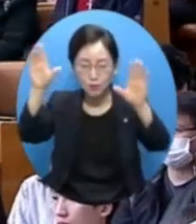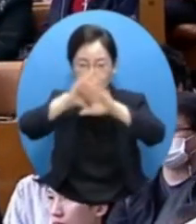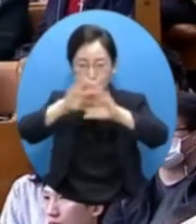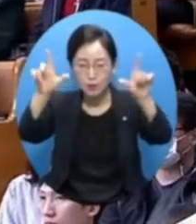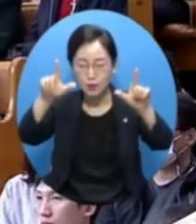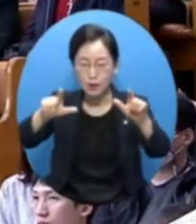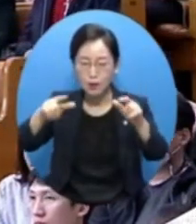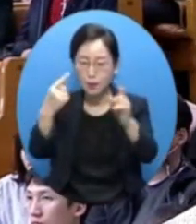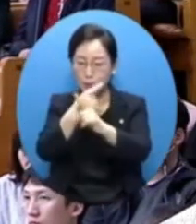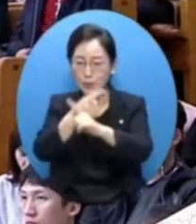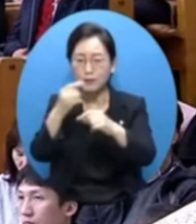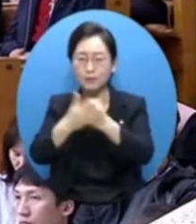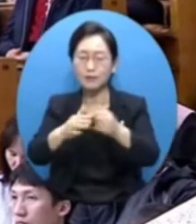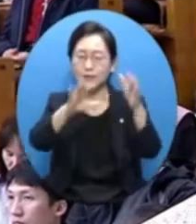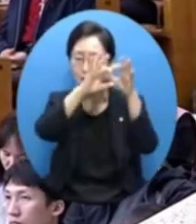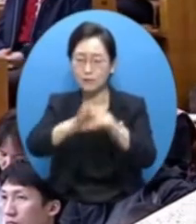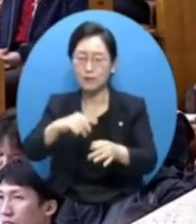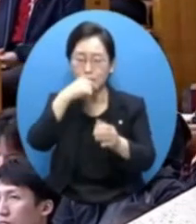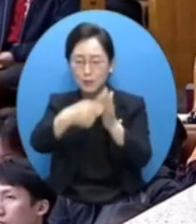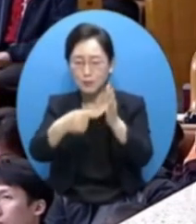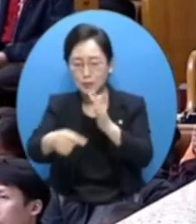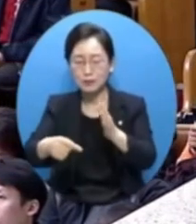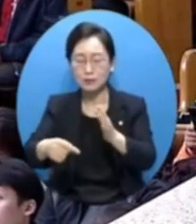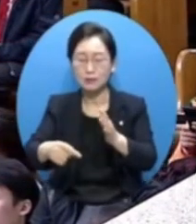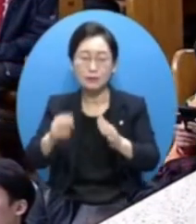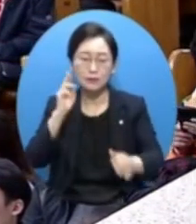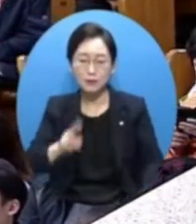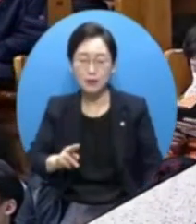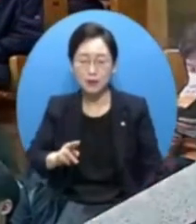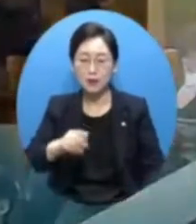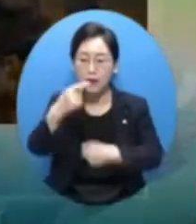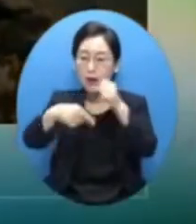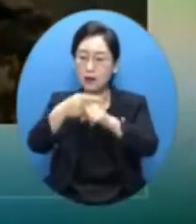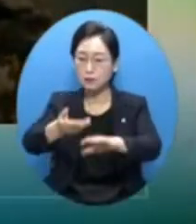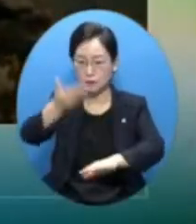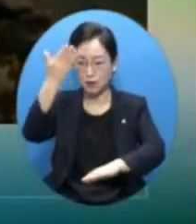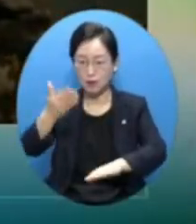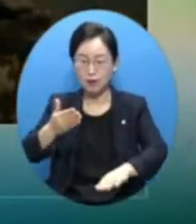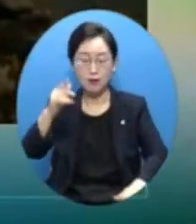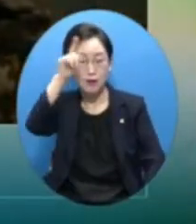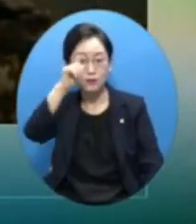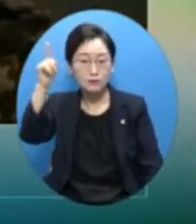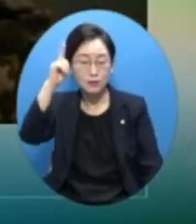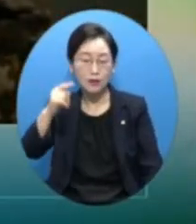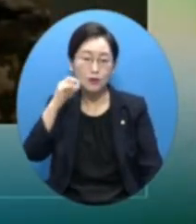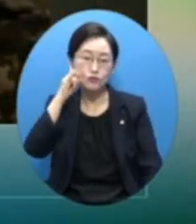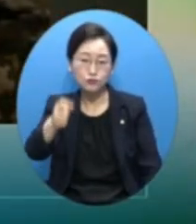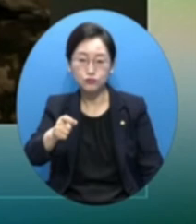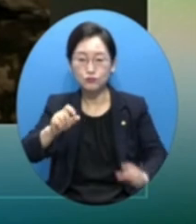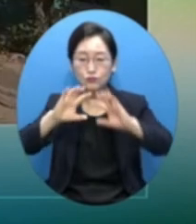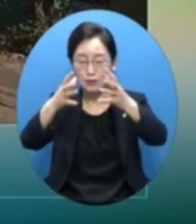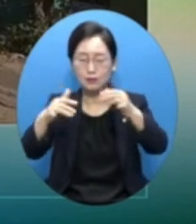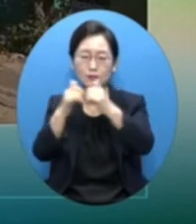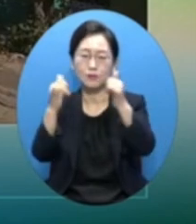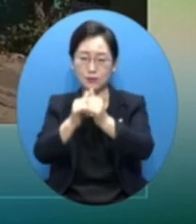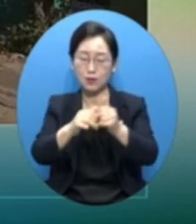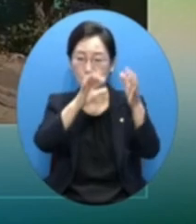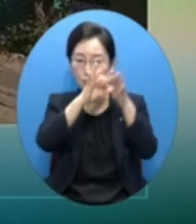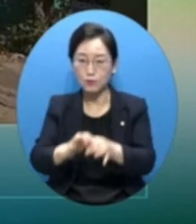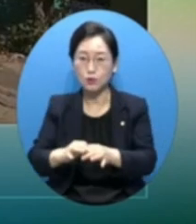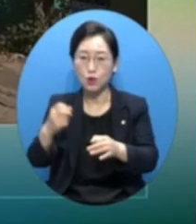우리에게 끝이 않고 일어나고 있는 것입니다. 1년이 넘게 러시아와 우크라이나 전쟁이 계속되고 있고 수단 내 분쟁이